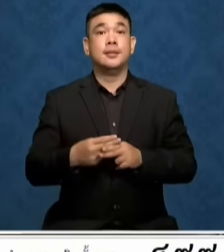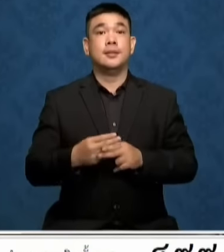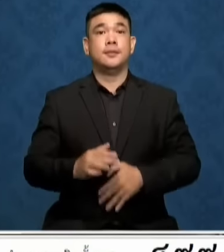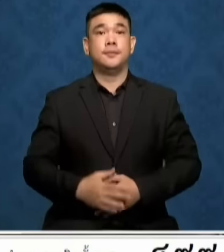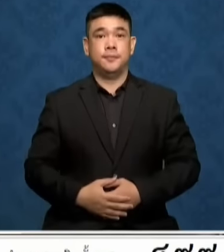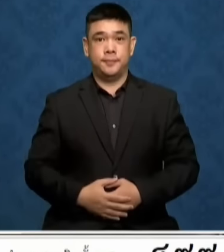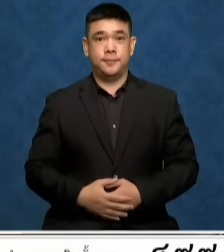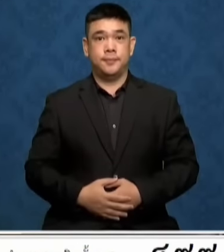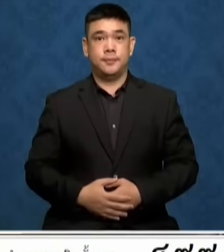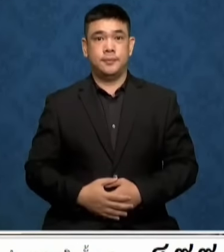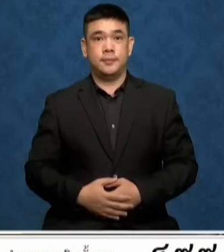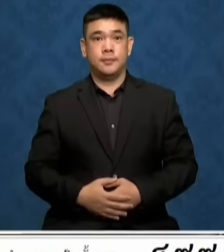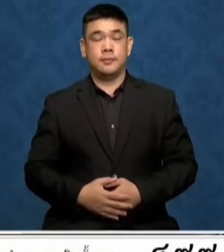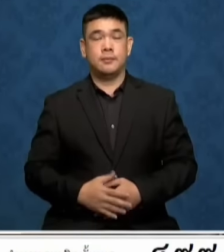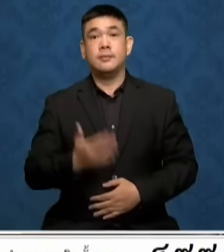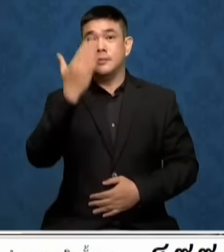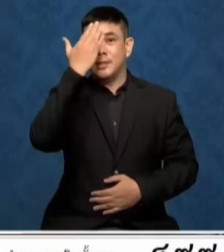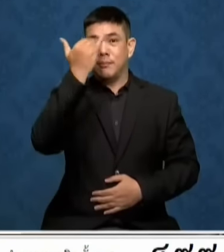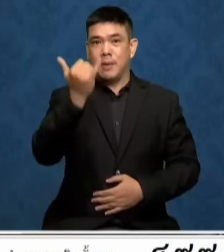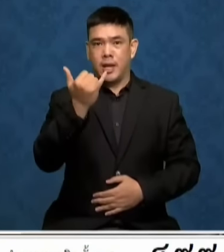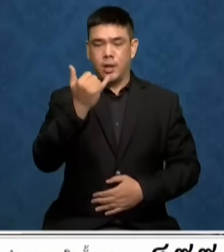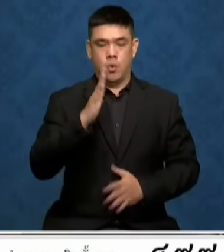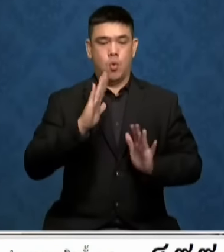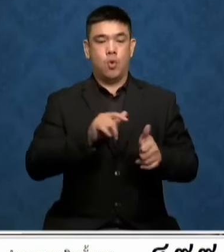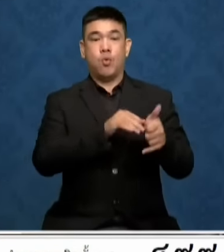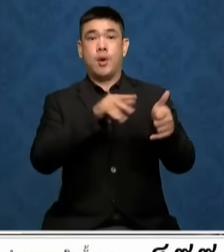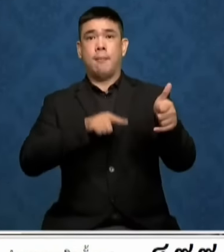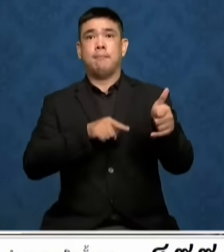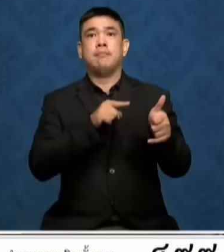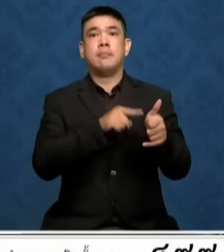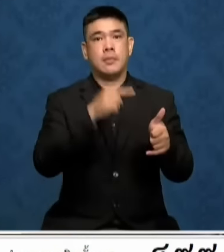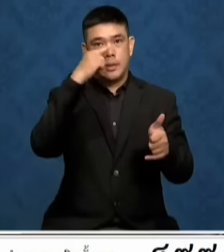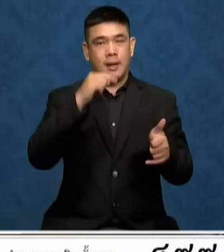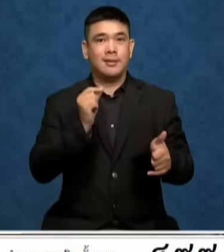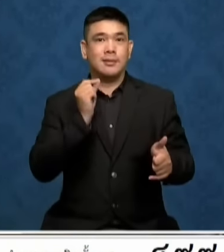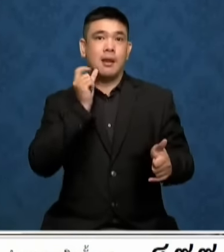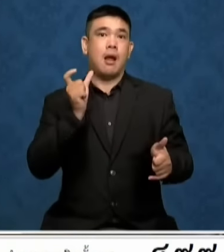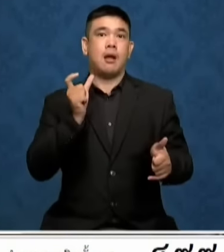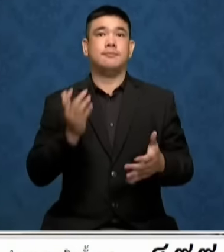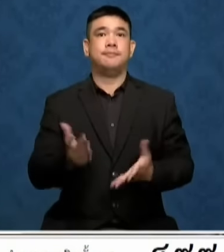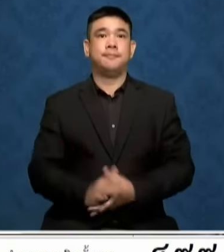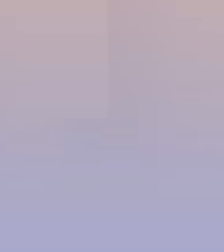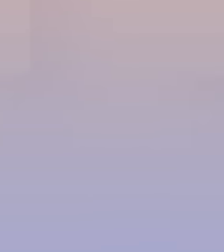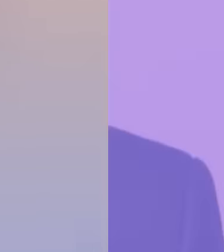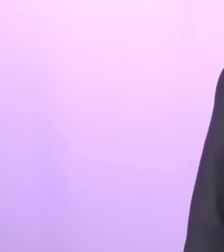าทำไมชนชั้นนำไทยจึงหน้าด้านขอบคุณค่ะ